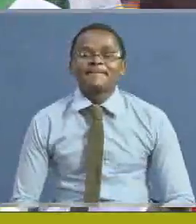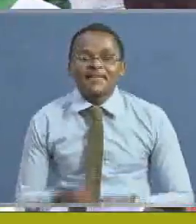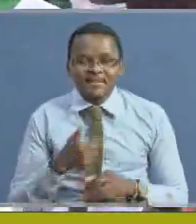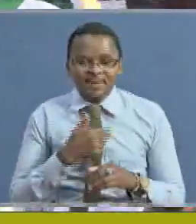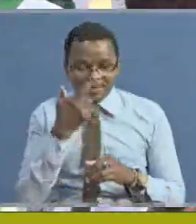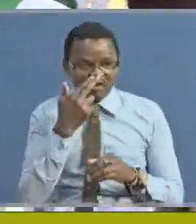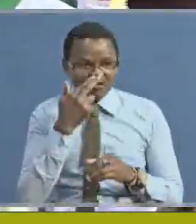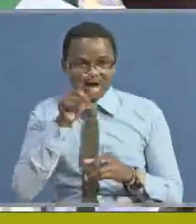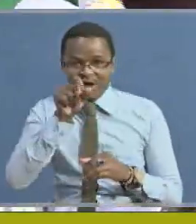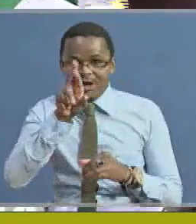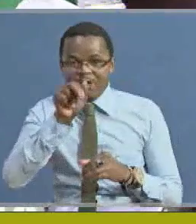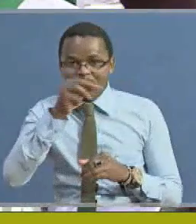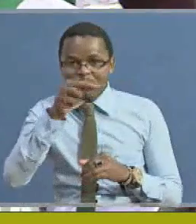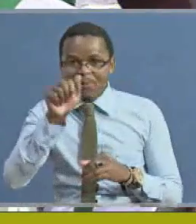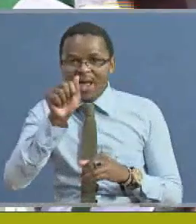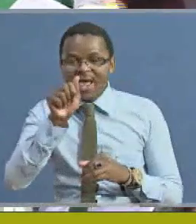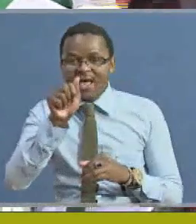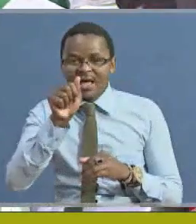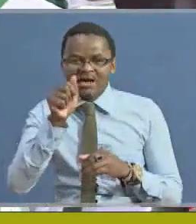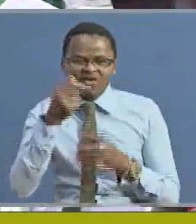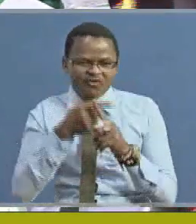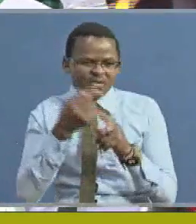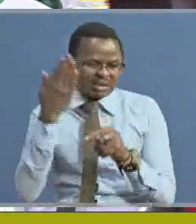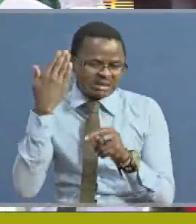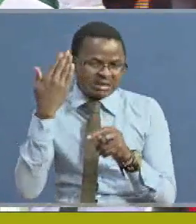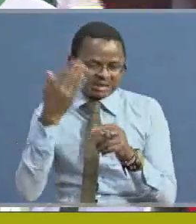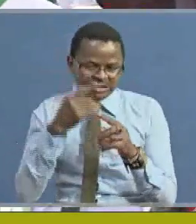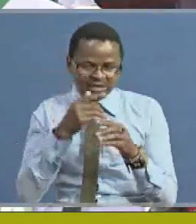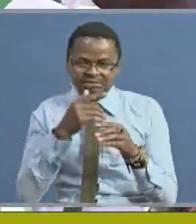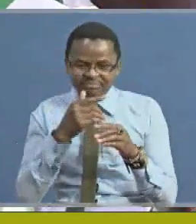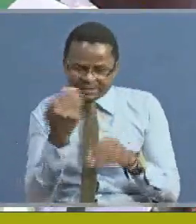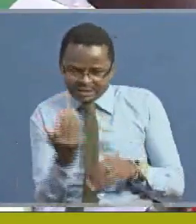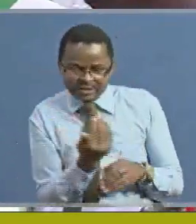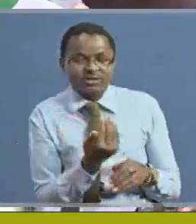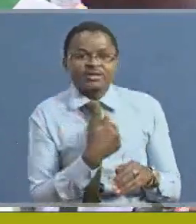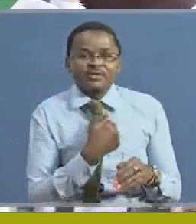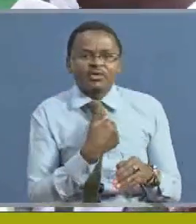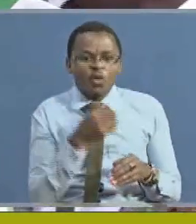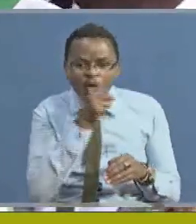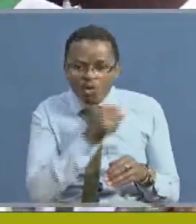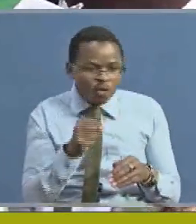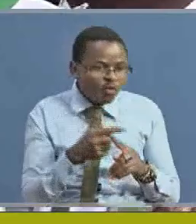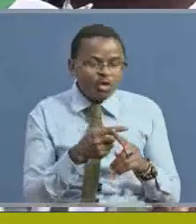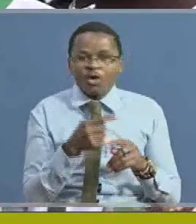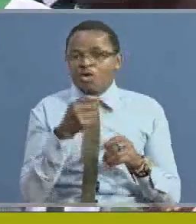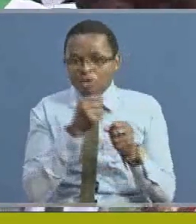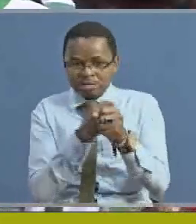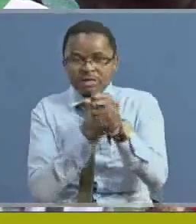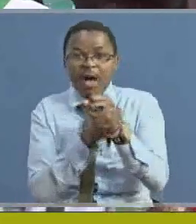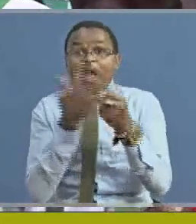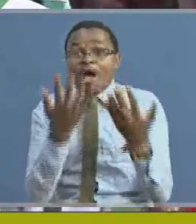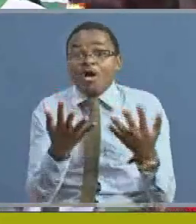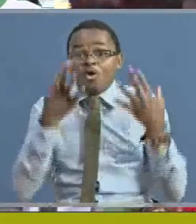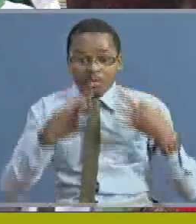Mimi ni shabiki wa Gor kuanzia kitambo, kwa sababu hata nikiwa mdogo Gor tulikuwa naona wale wazee venye walikuwa wametoka kushabikia Gor, venye walikuwa